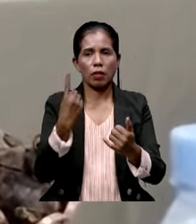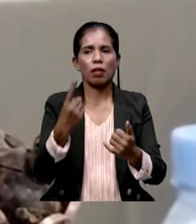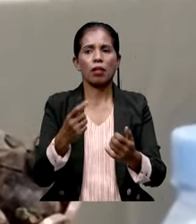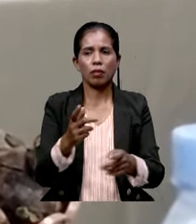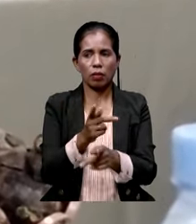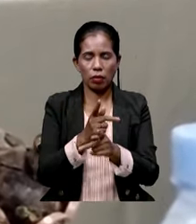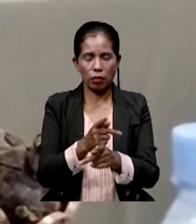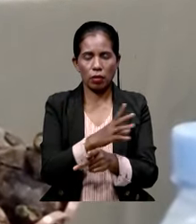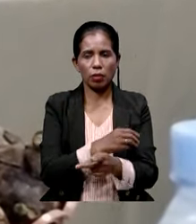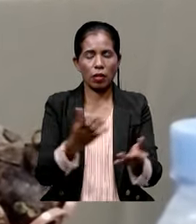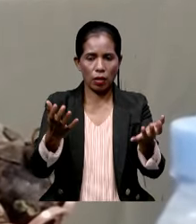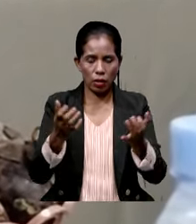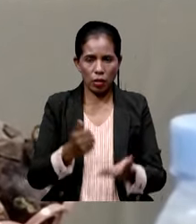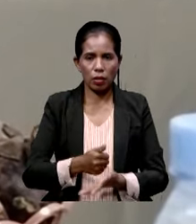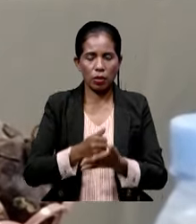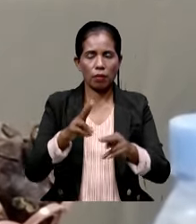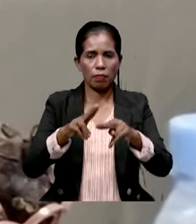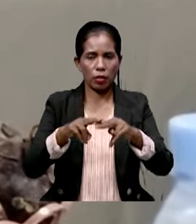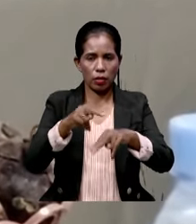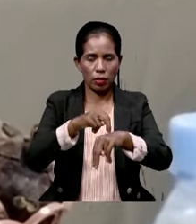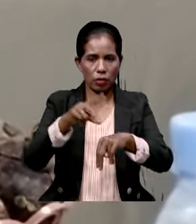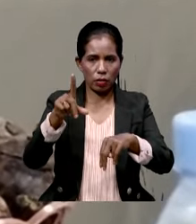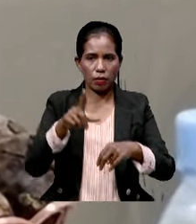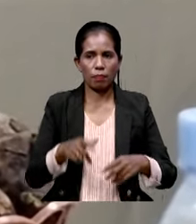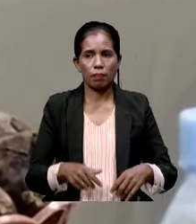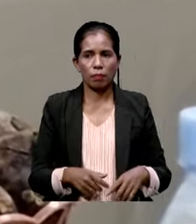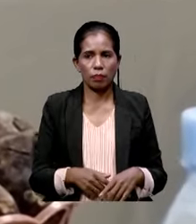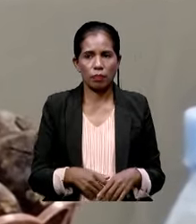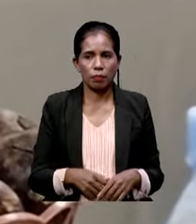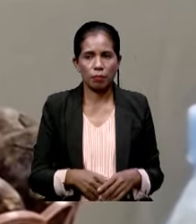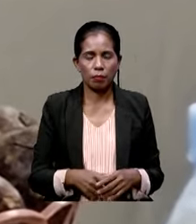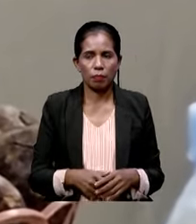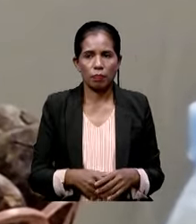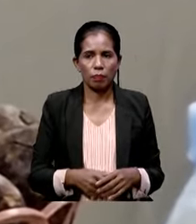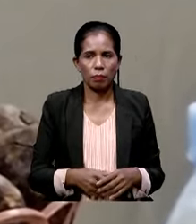asegura disponibilidade masin nasional. Agustin da Costa, Tito Silva, GMN.